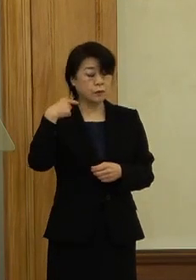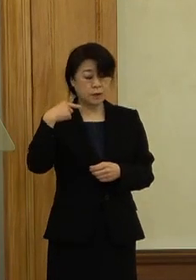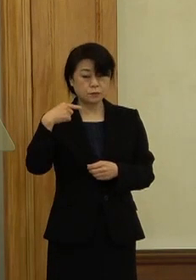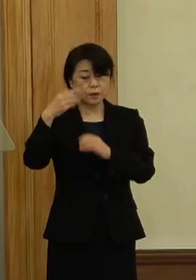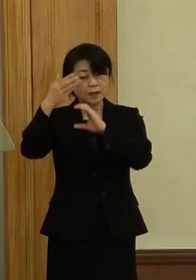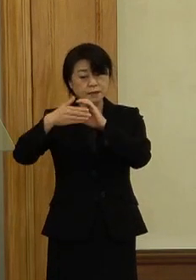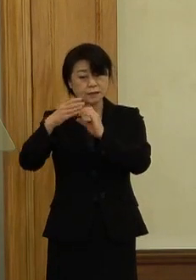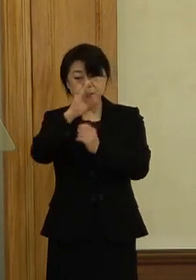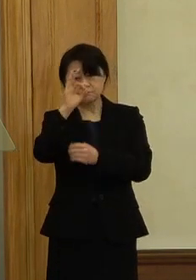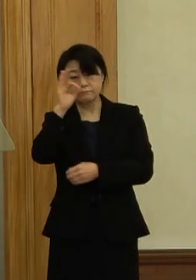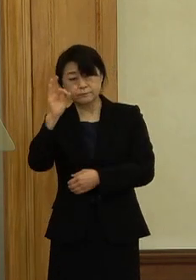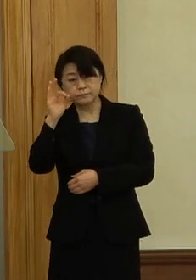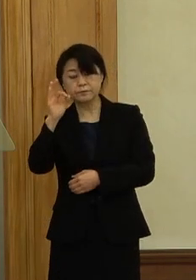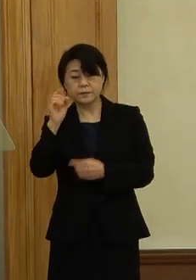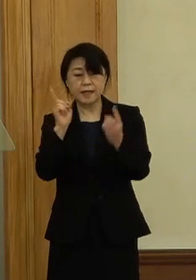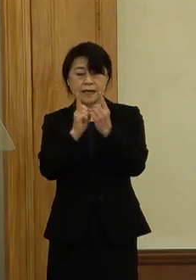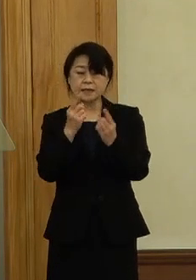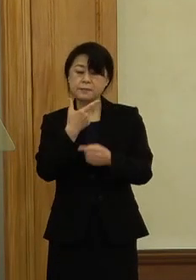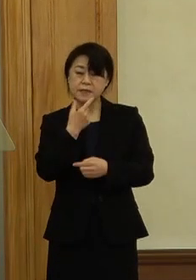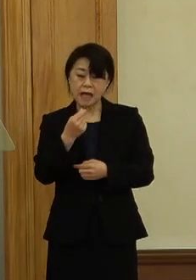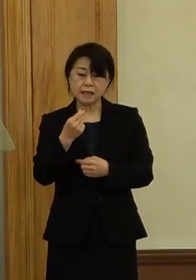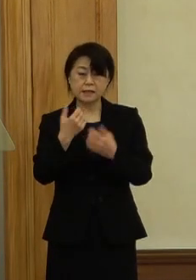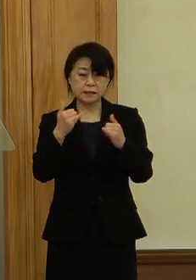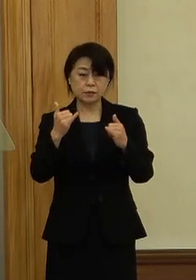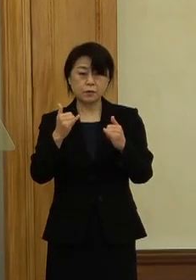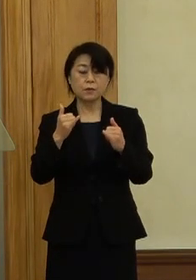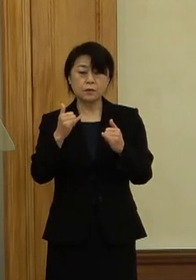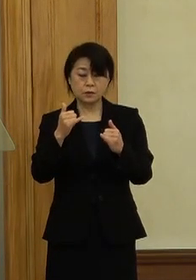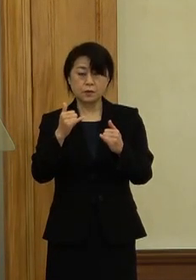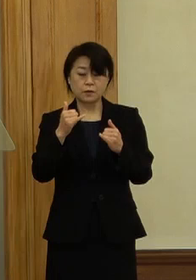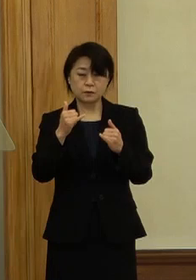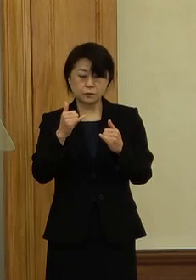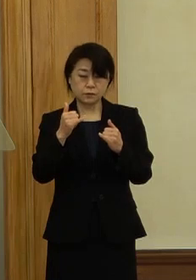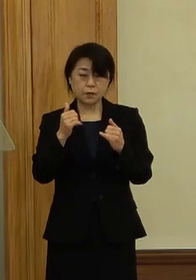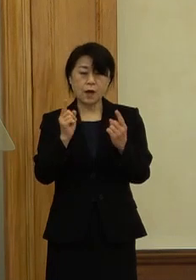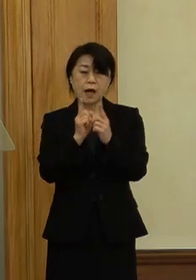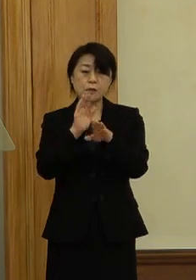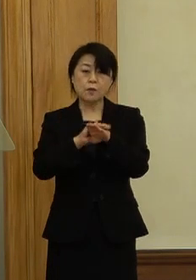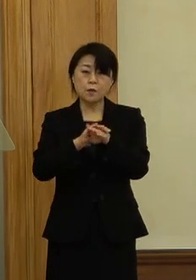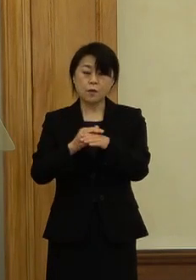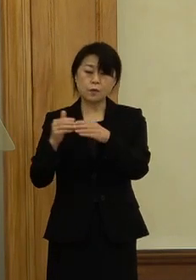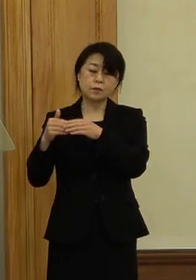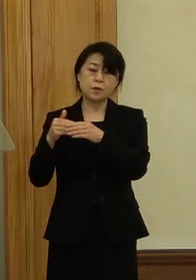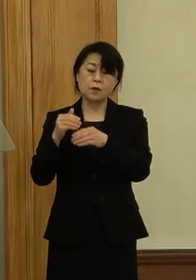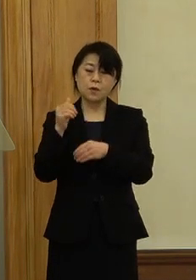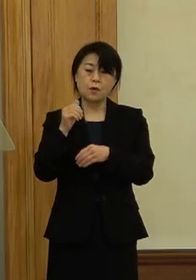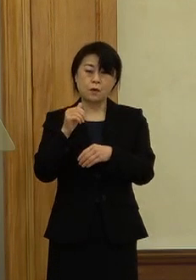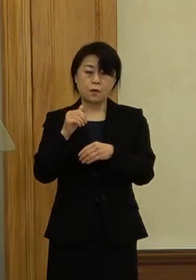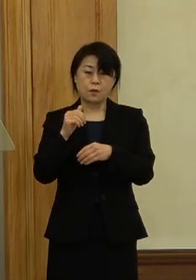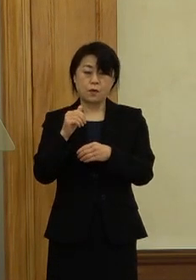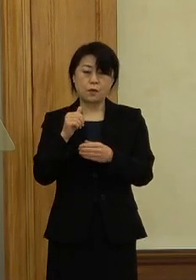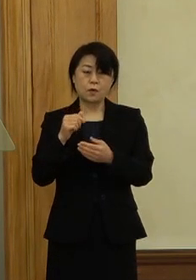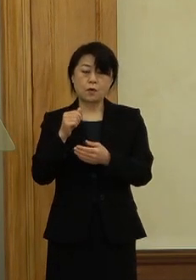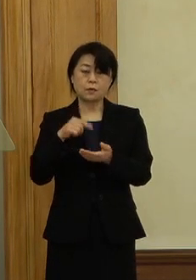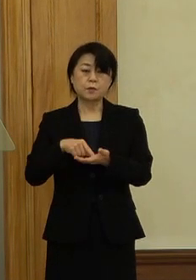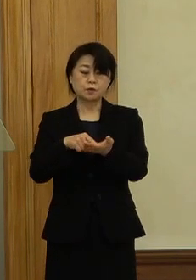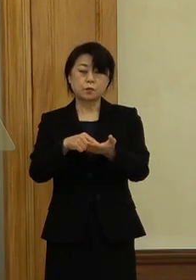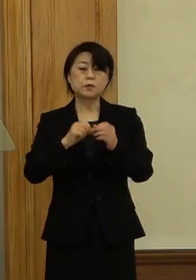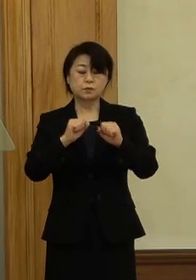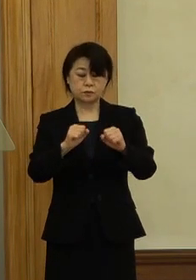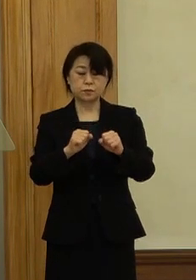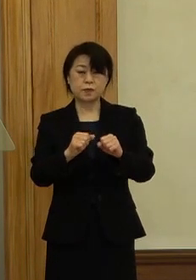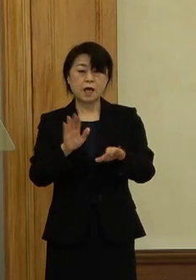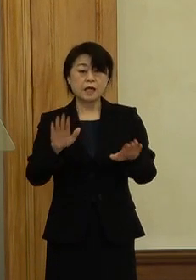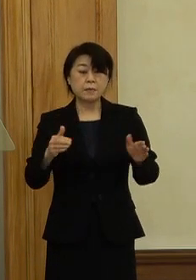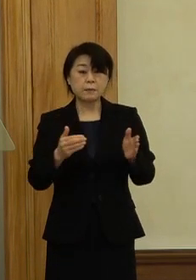写真の閲覧、会ってみたい方へお引き合わせの申し込みを行っていただきます。これまではこのプロフィールなどの閲